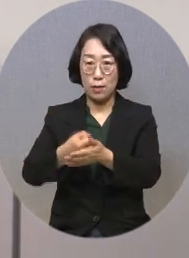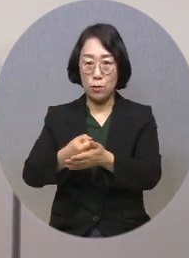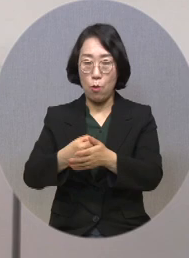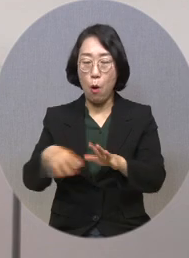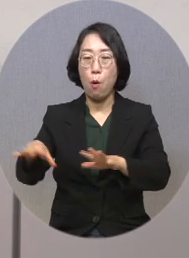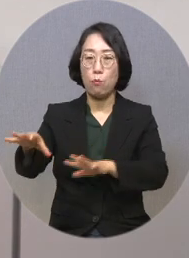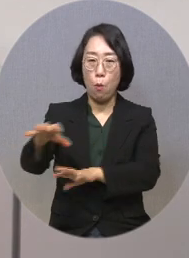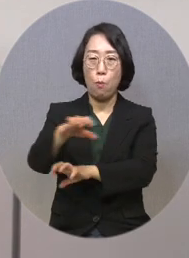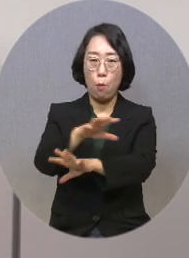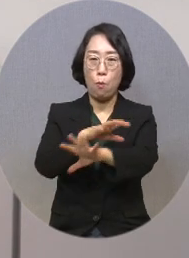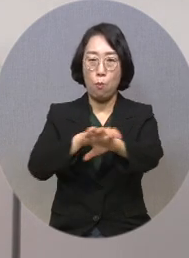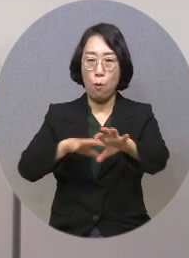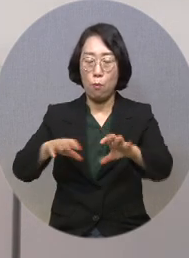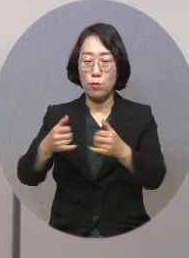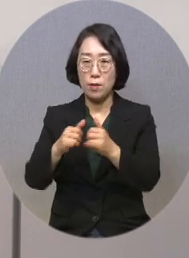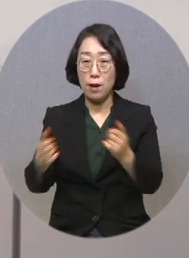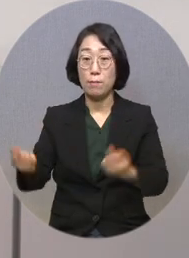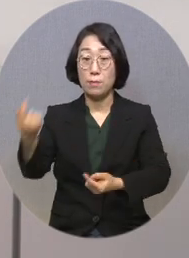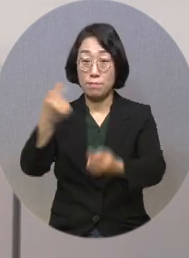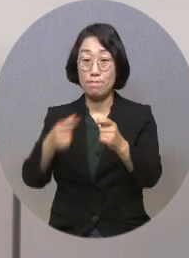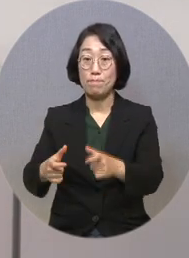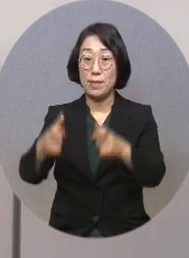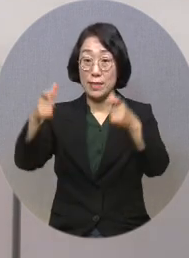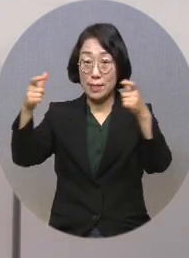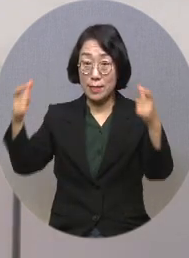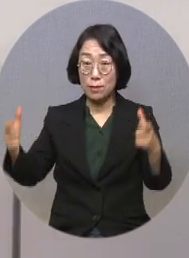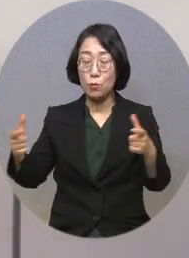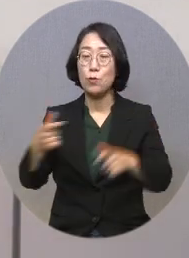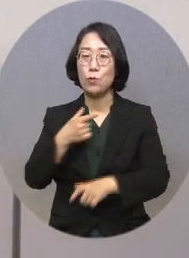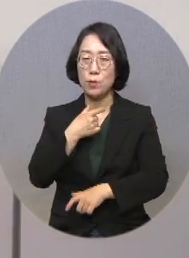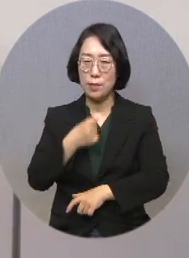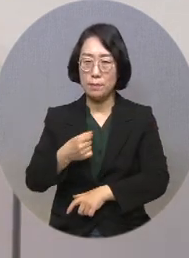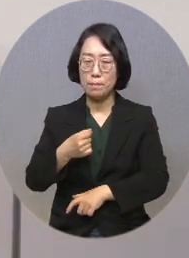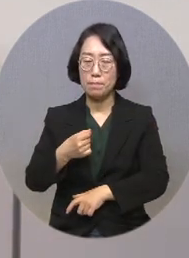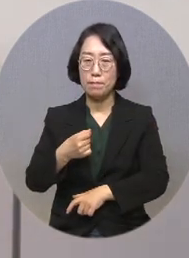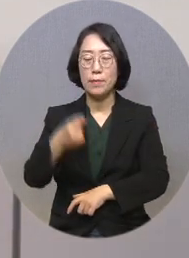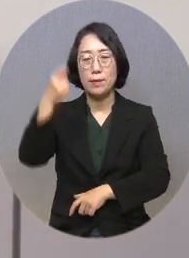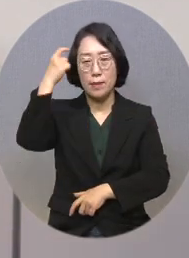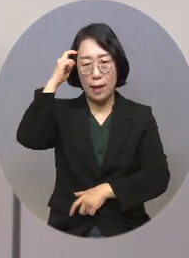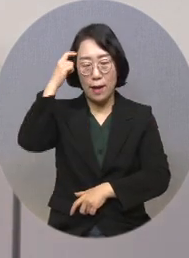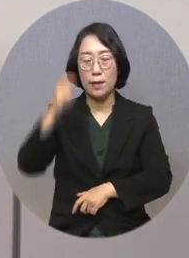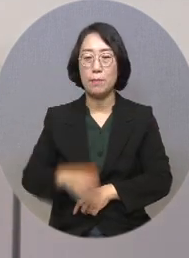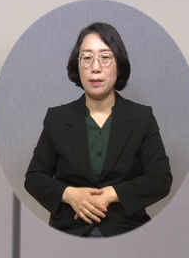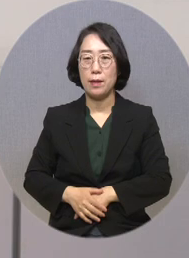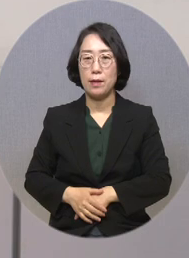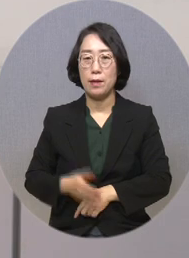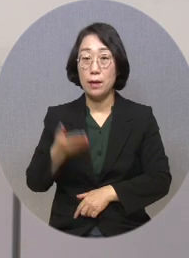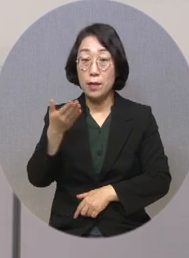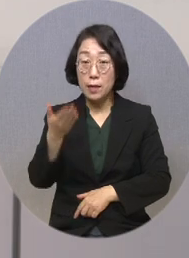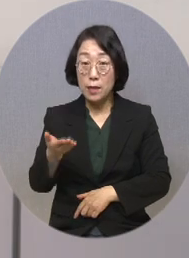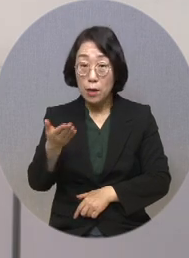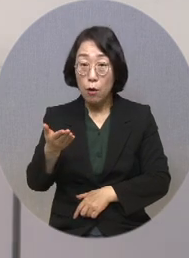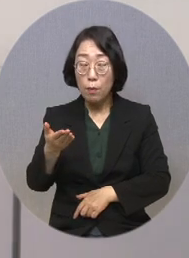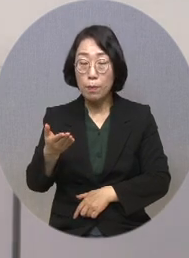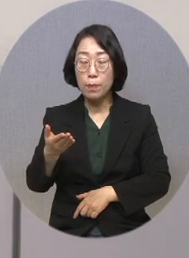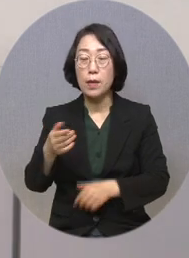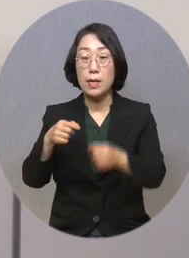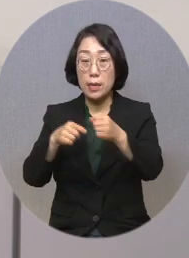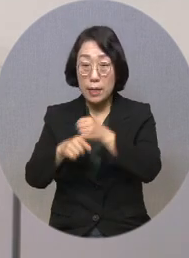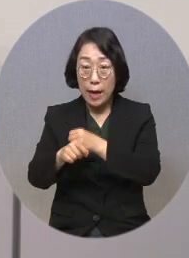북적거리는 전통시장 이미지 구축에 매진코자 합니다. 위와 같은 소프트웨어적인 요인과